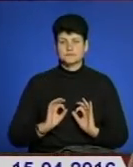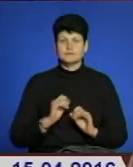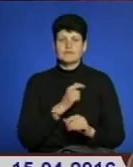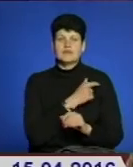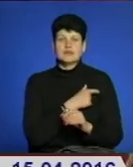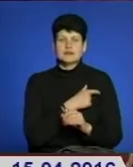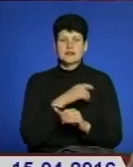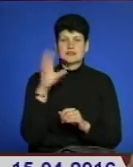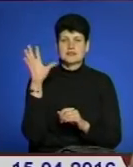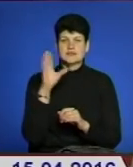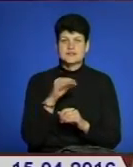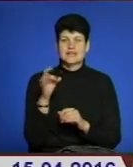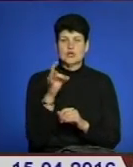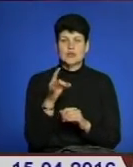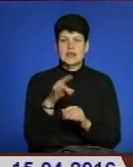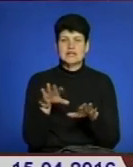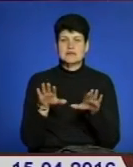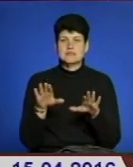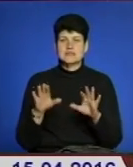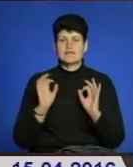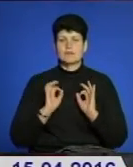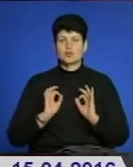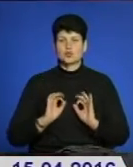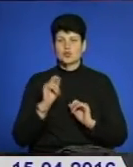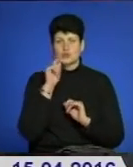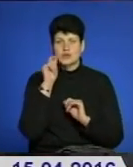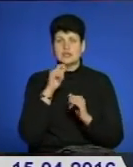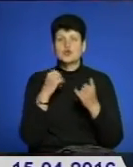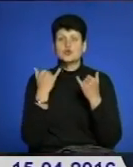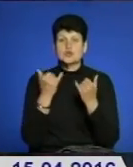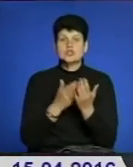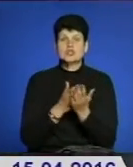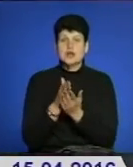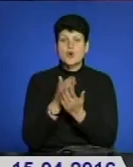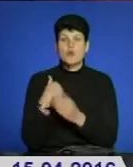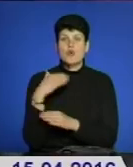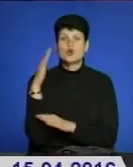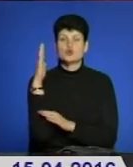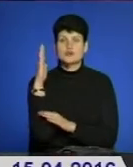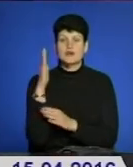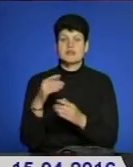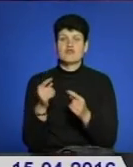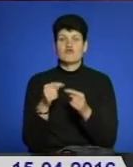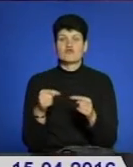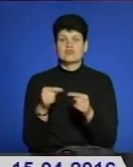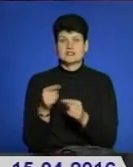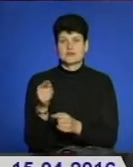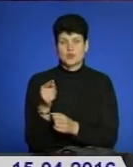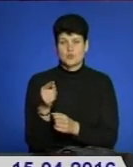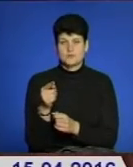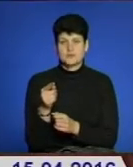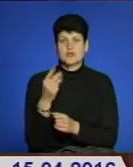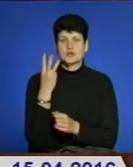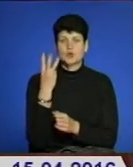делегати зі всіх регіональних та місцевих прокуратур України. Сьогодні шляхом голосування таких делегатів визначили на Тернопільщині.